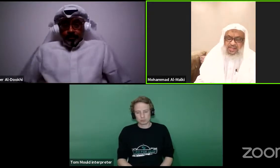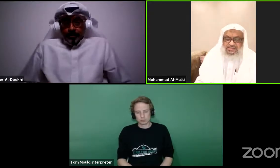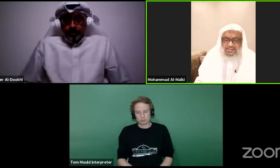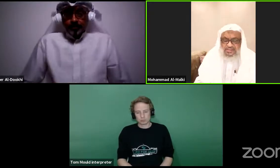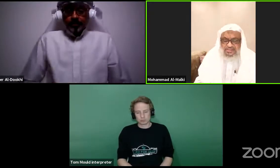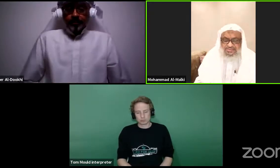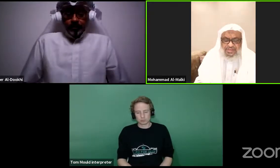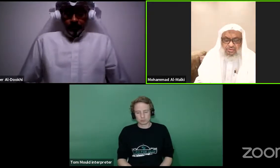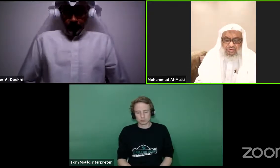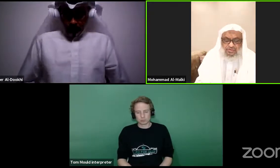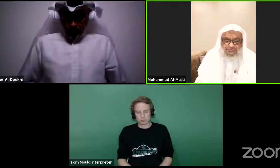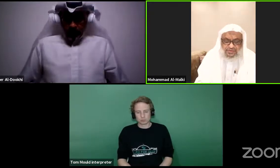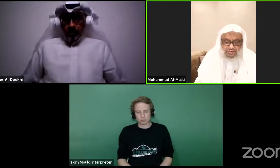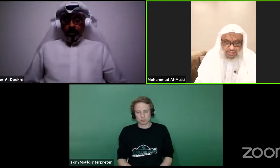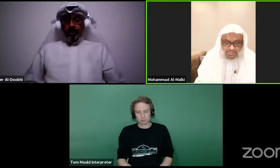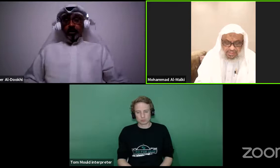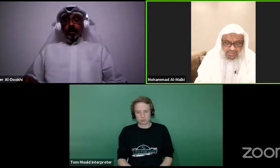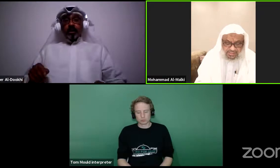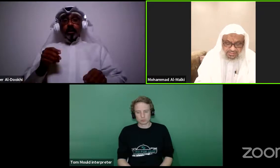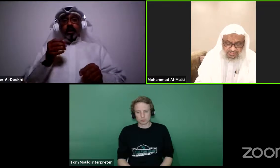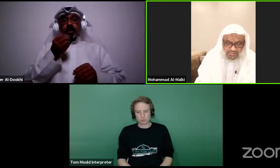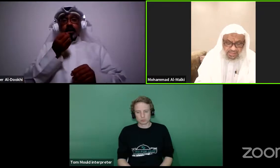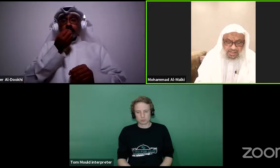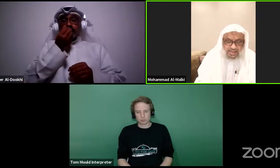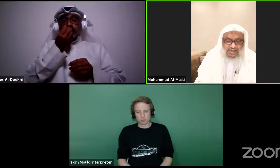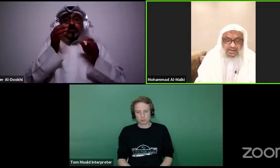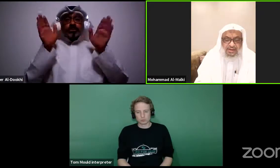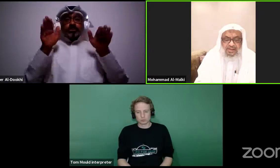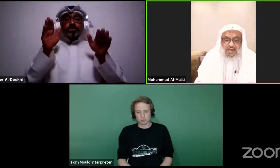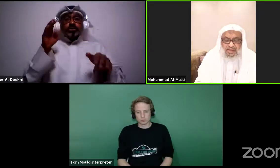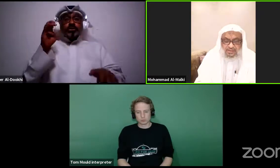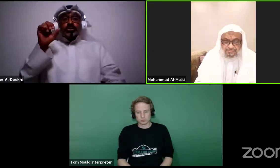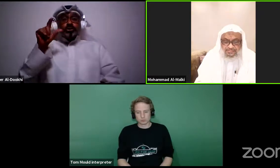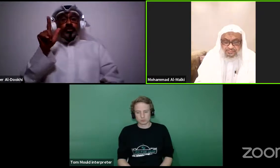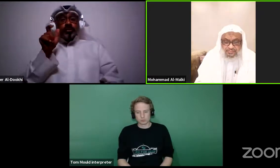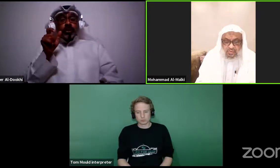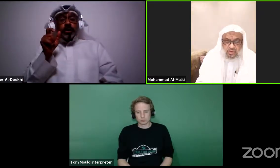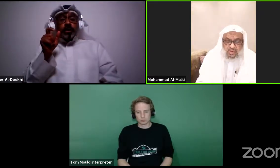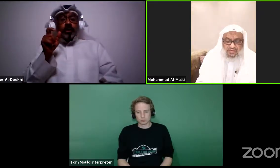كان يأتيه جبريل في كل ليلة من ليالي رمضان